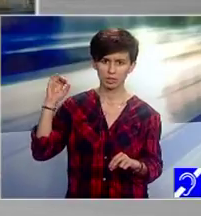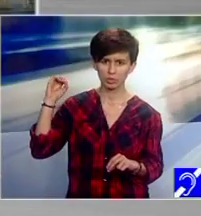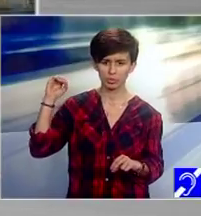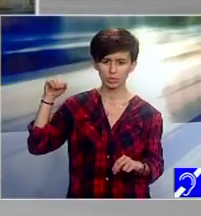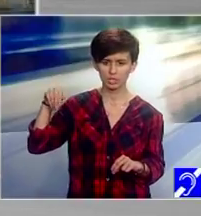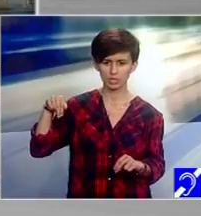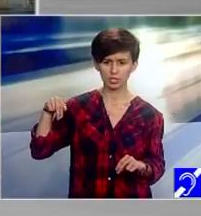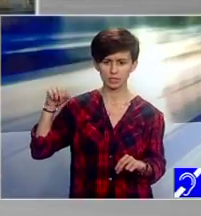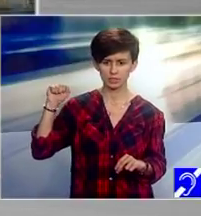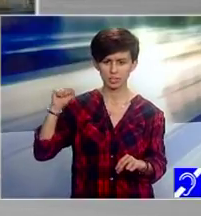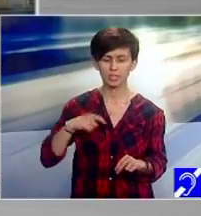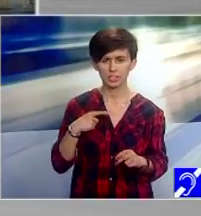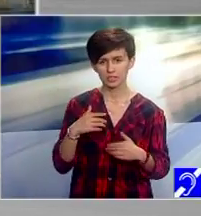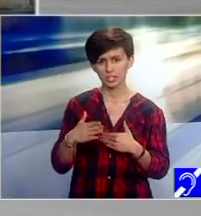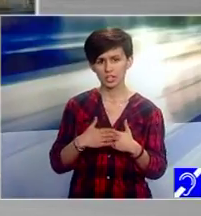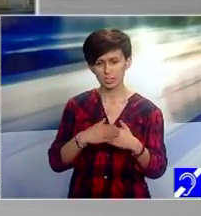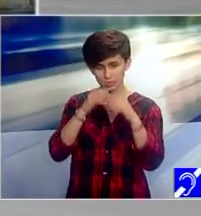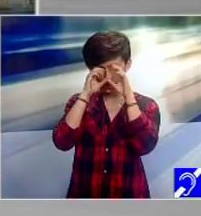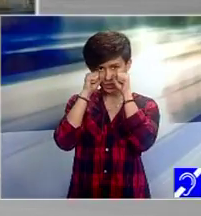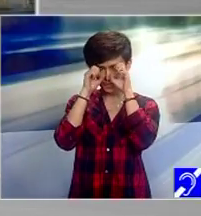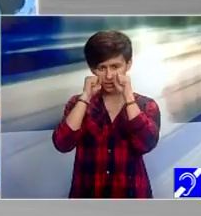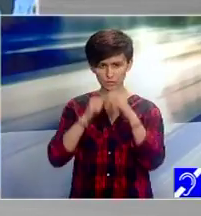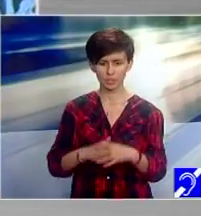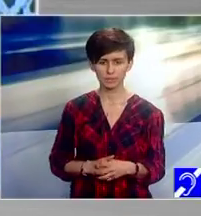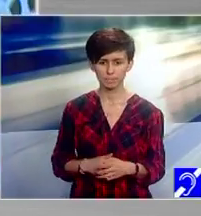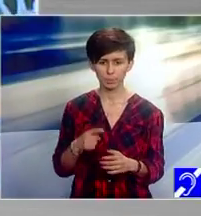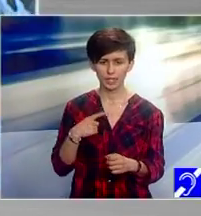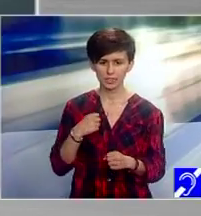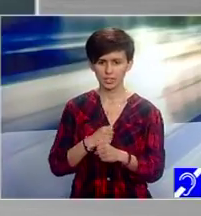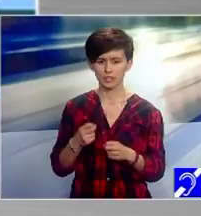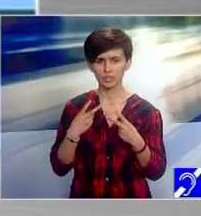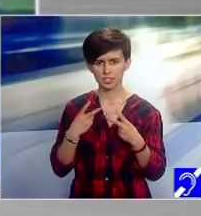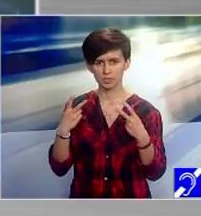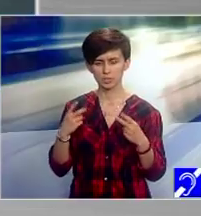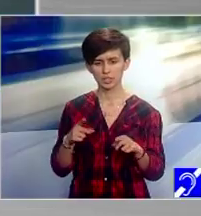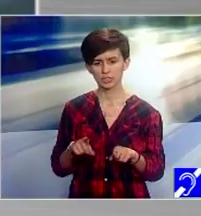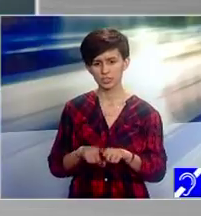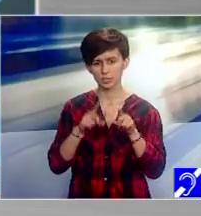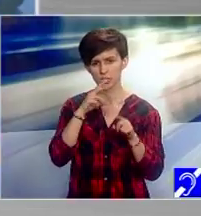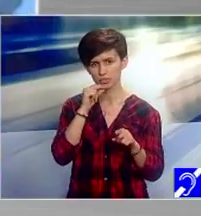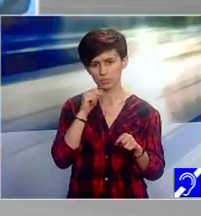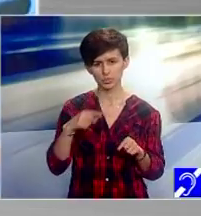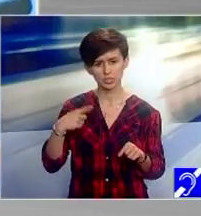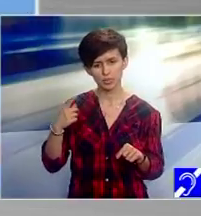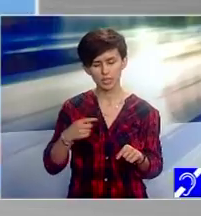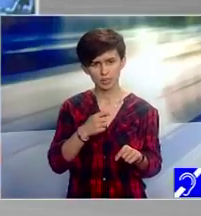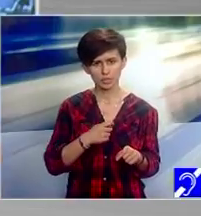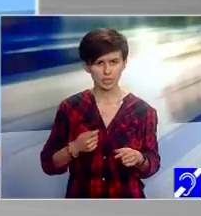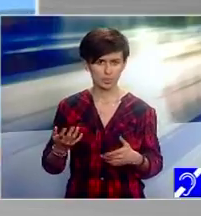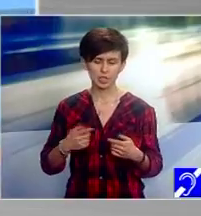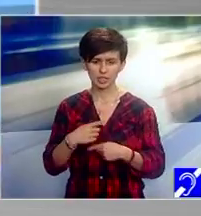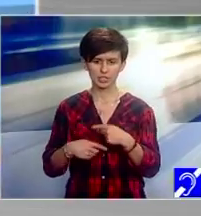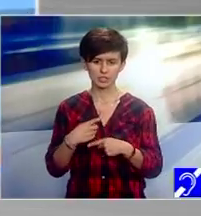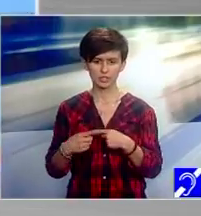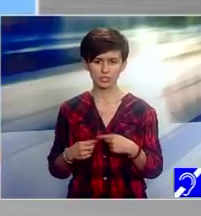de nevăzători. Asta este foarte important și în curând vom povesti la Fără Prejudecăți și despre celelalte proiecte pe care le desfășurați în